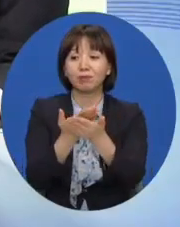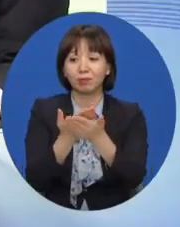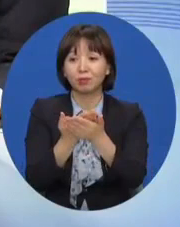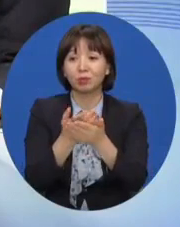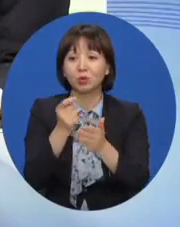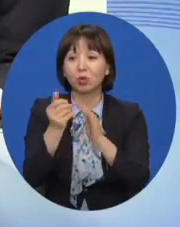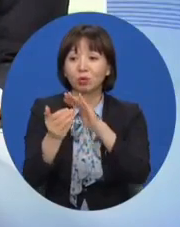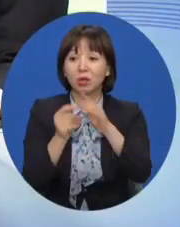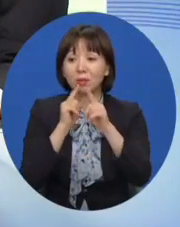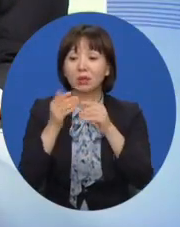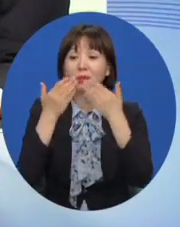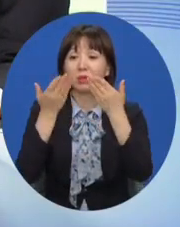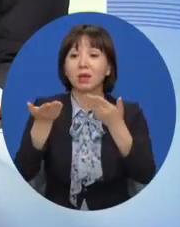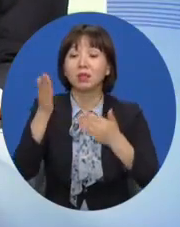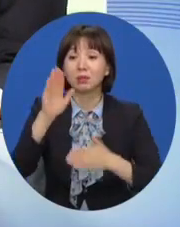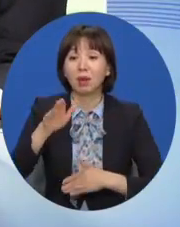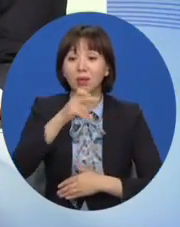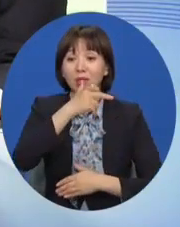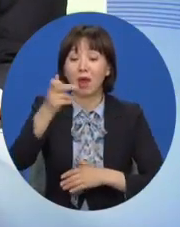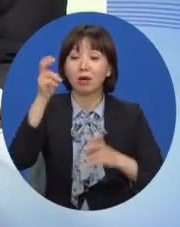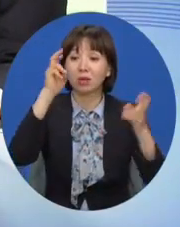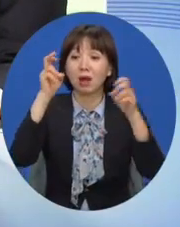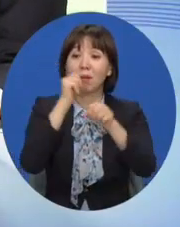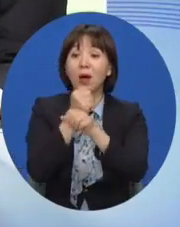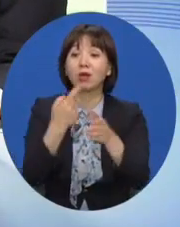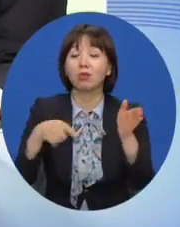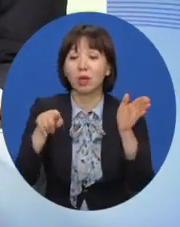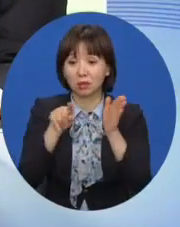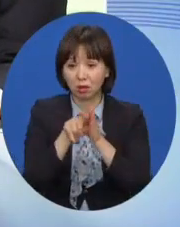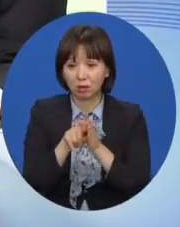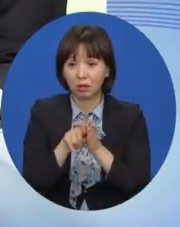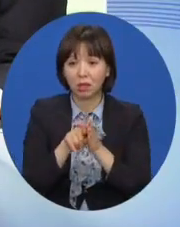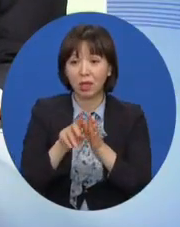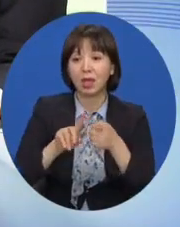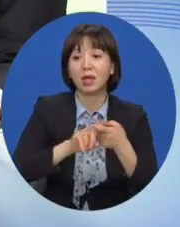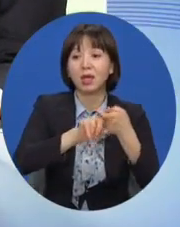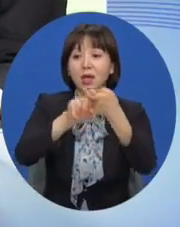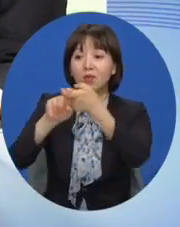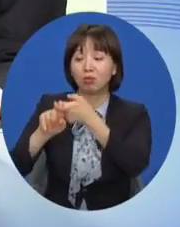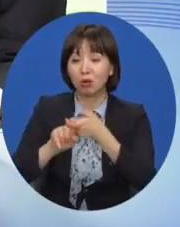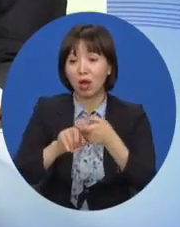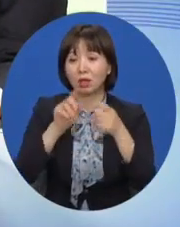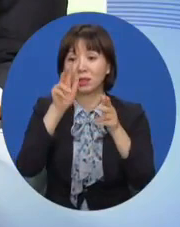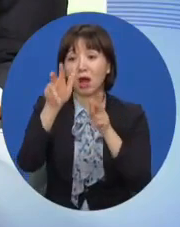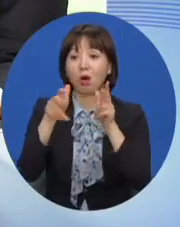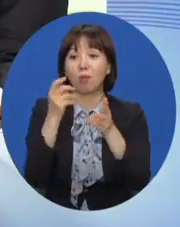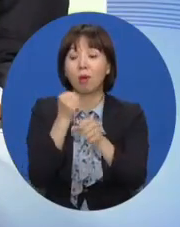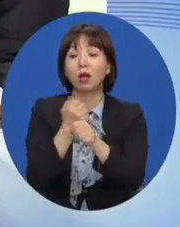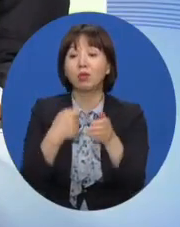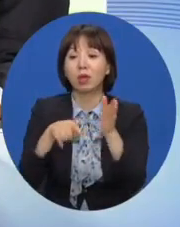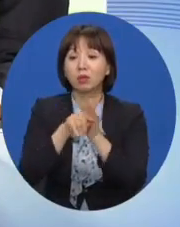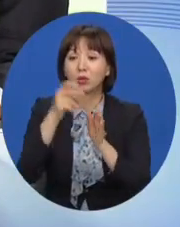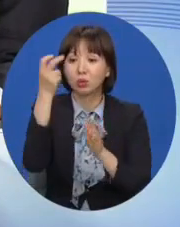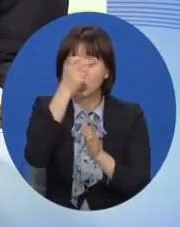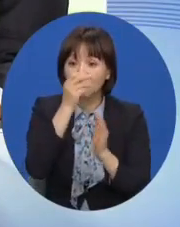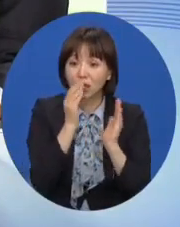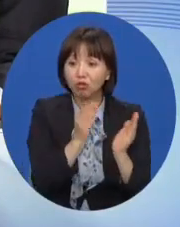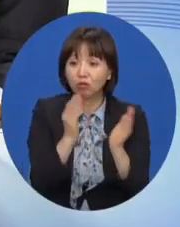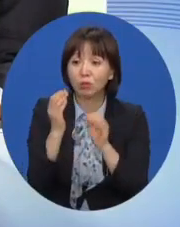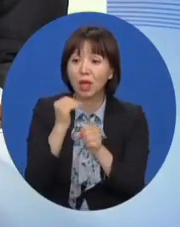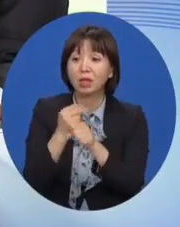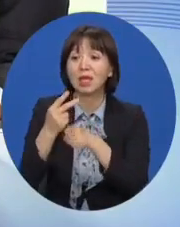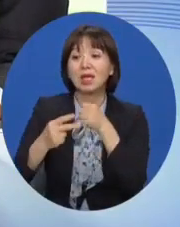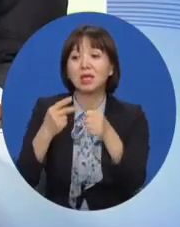전에도 말씀드렸지만 대형 사업을 하려면은 인프라 구축 사업을 하려면은 조사하고 준비하는 데 2,